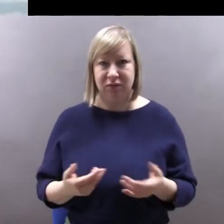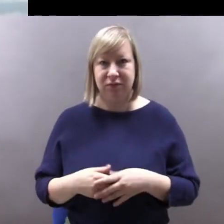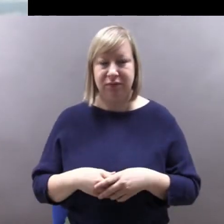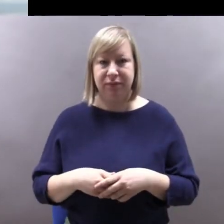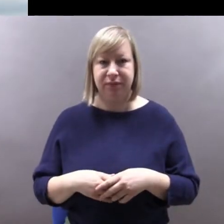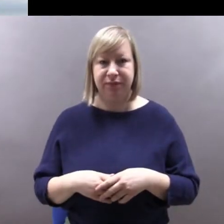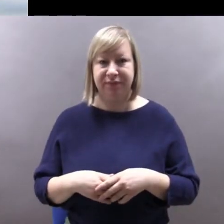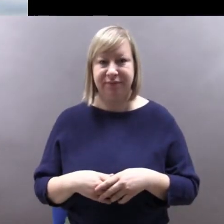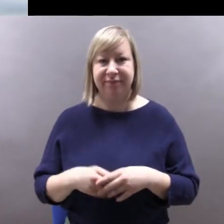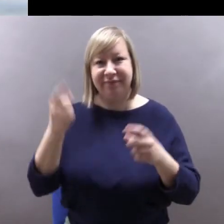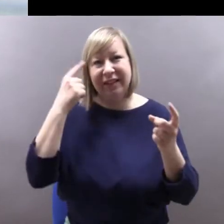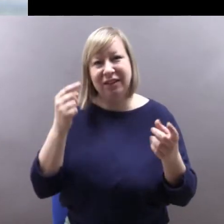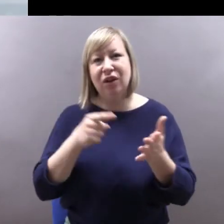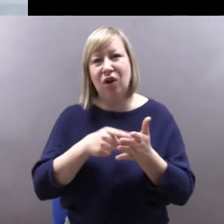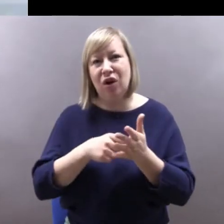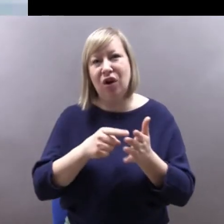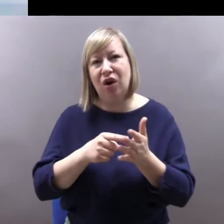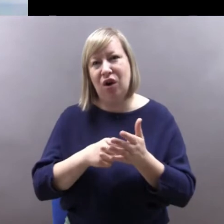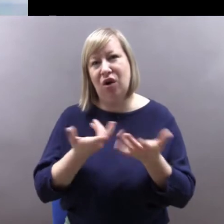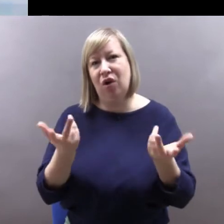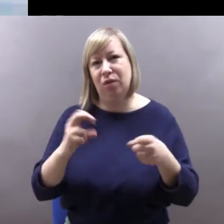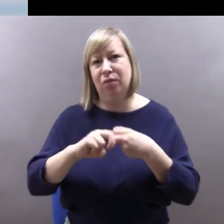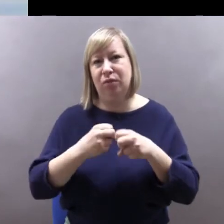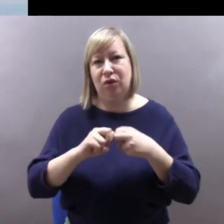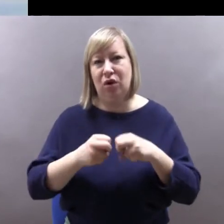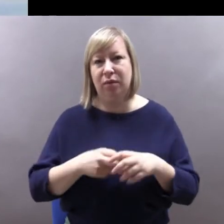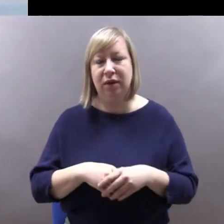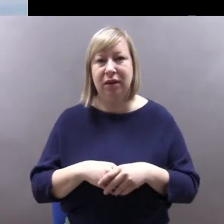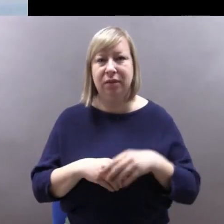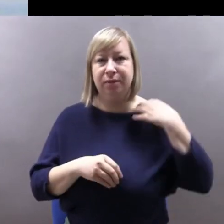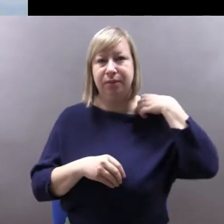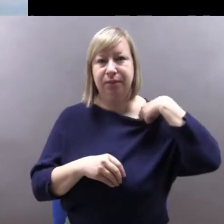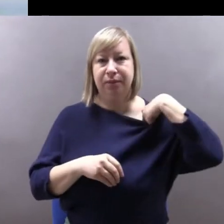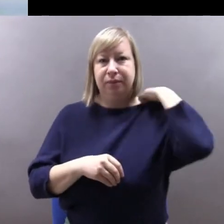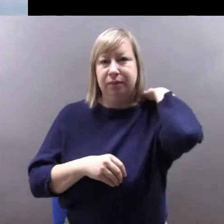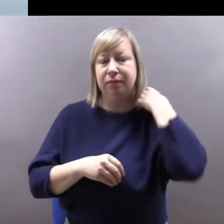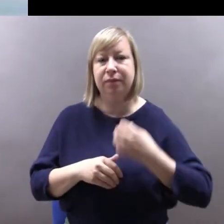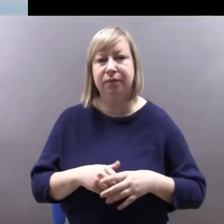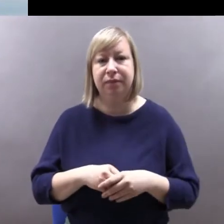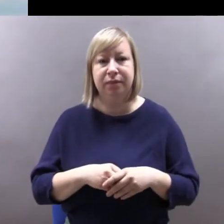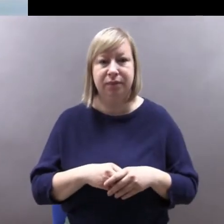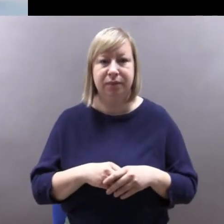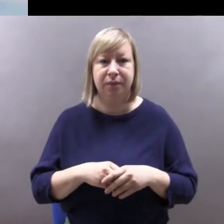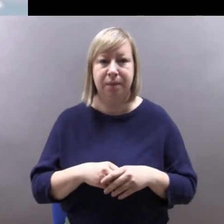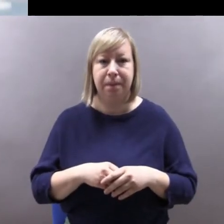się zachować. I to myślę, że to jest jakby klucz problemu, tak? Że